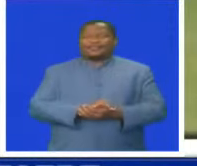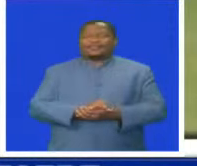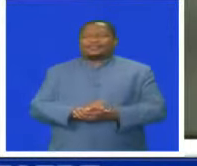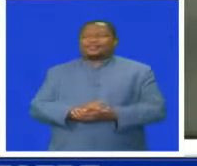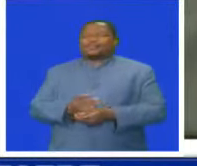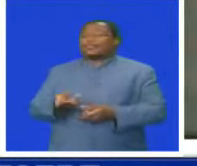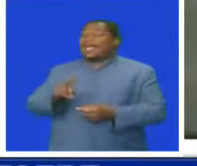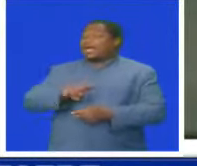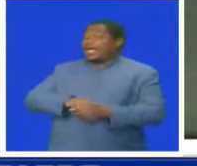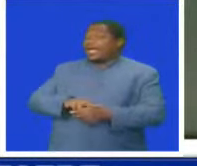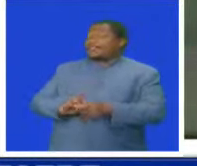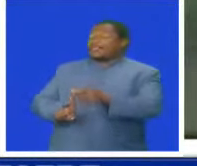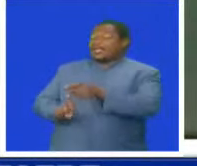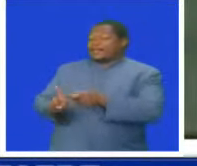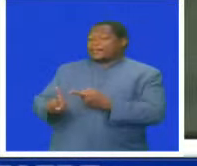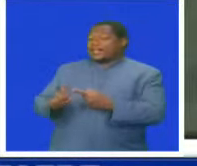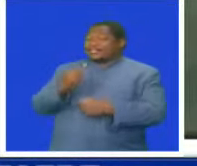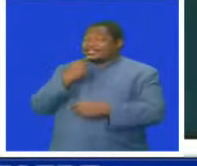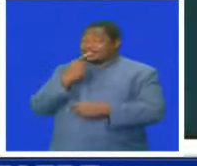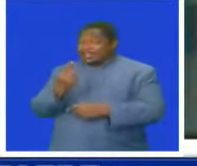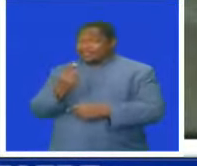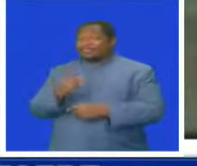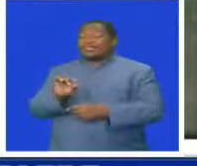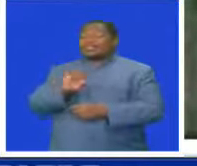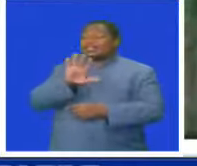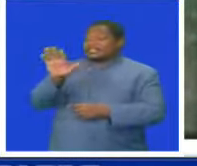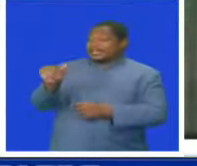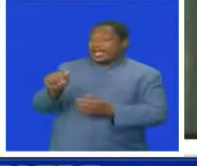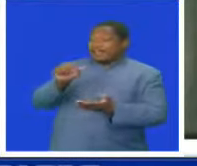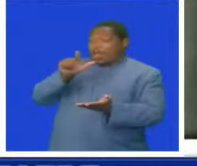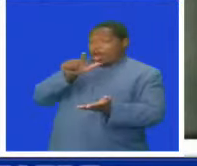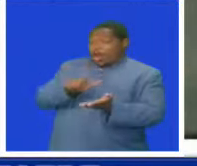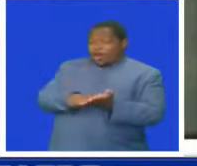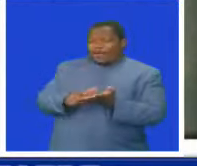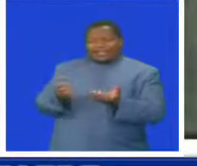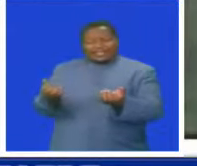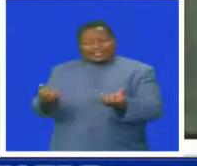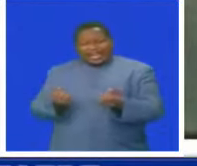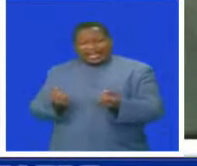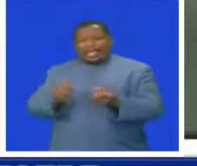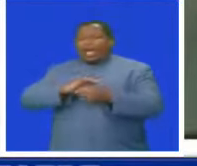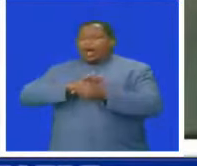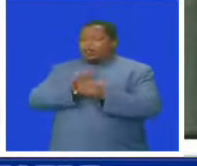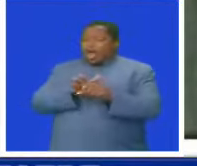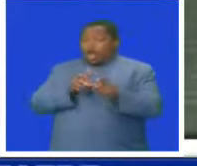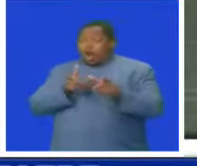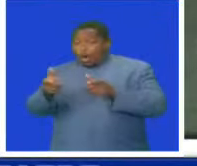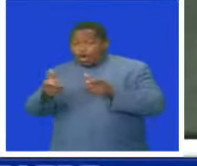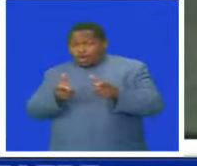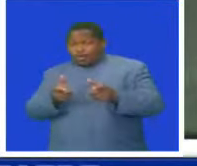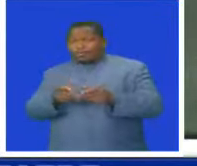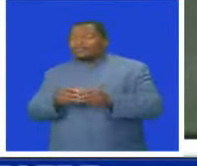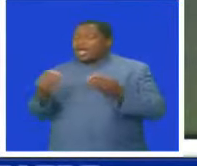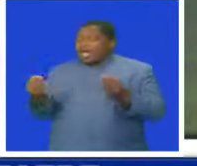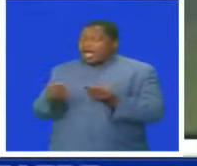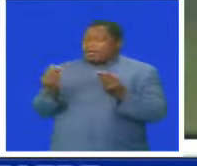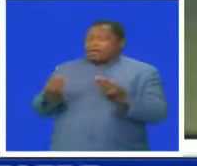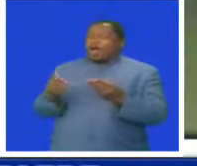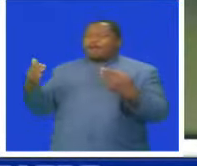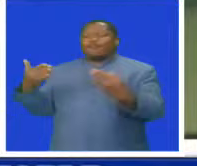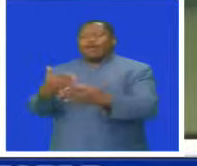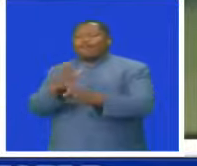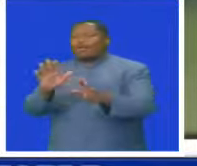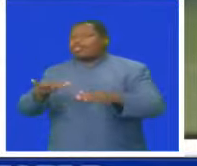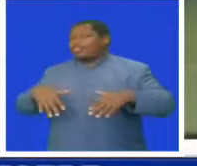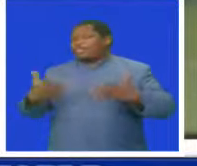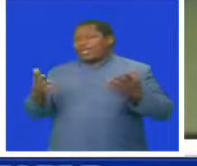ye COVID-19 baphatha umsile indlela thide njengalokhu bebangakhoni kuhamba kahle besaba. Mdluli uphethe ngekuveta ukuthi